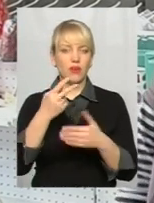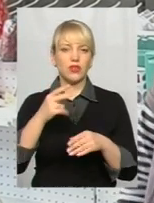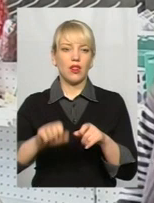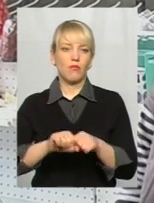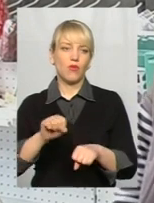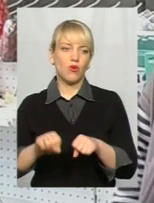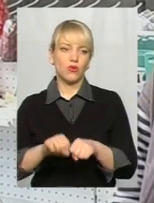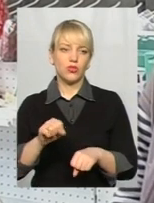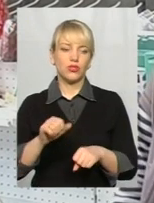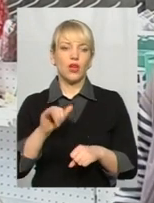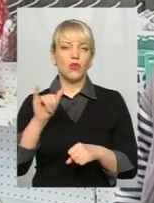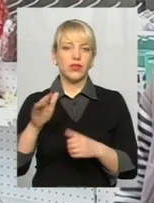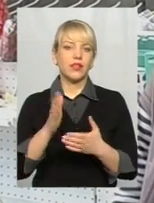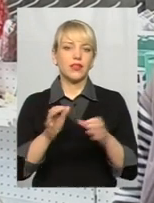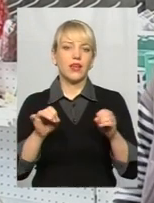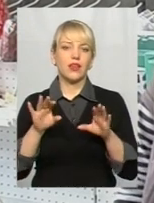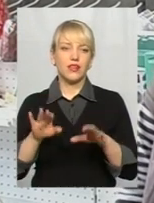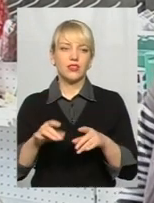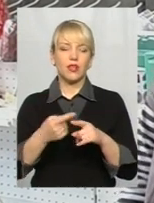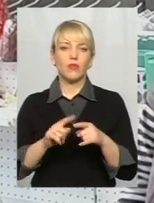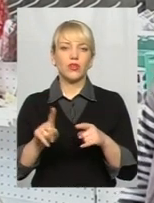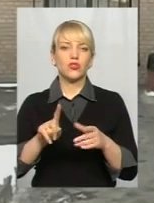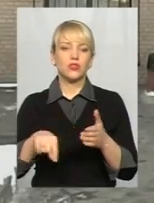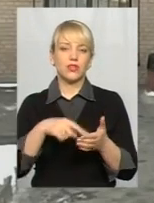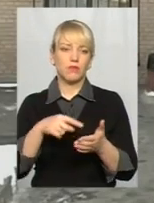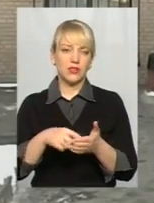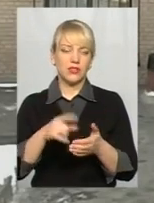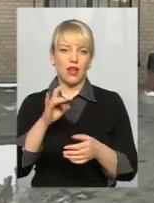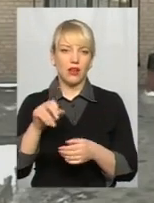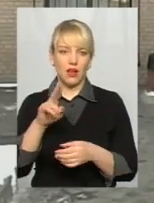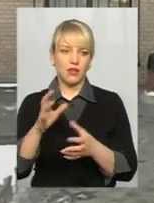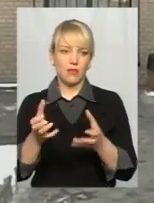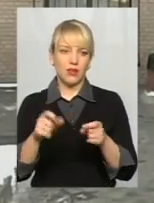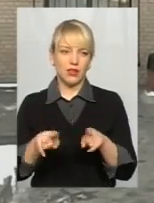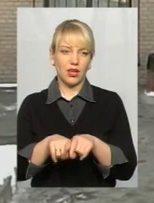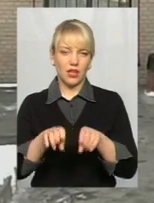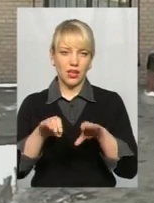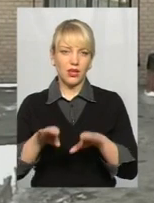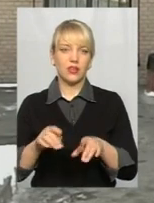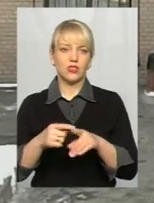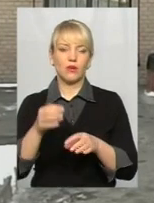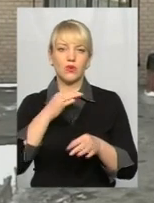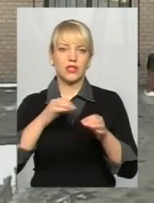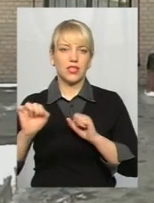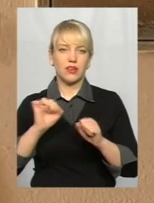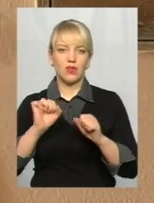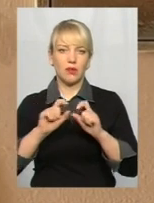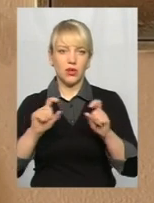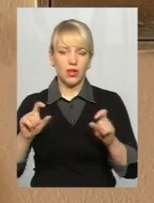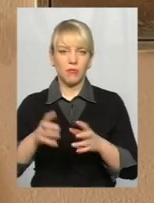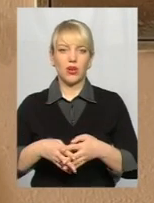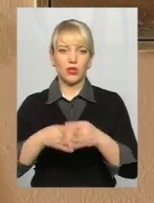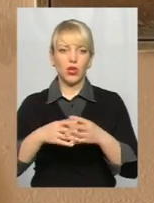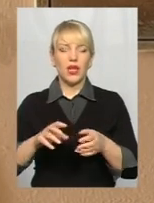їхні рішення про те, що це постанова міської ради. Поспілкуватися з керівником департаменту архітектури, містобудування та